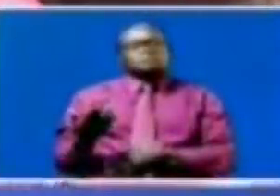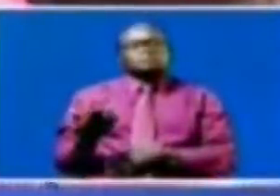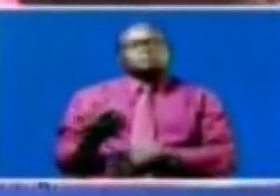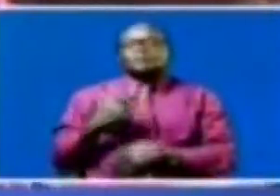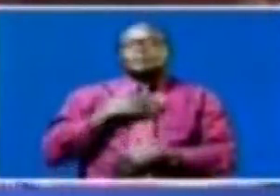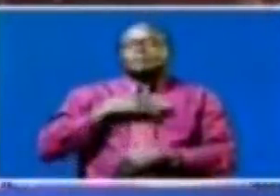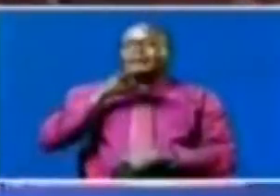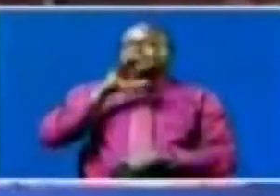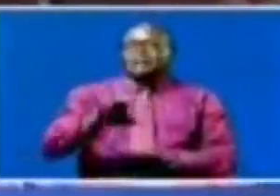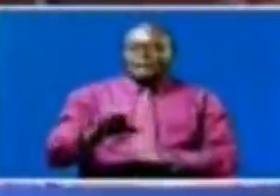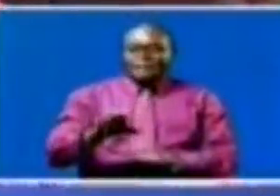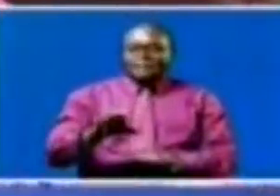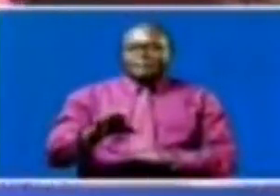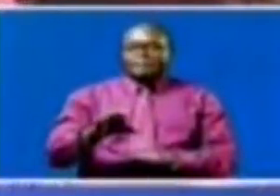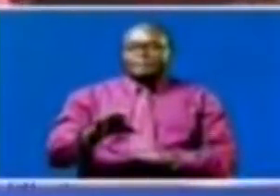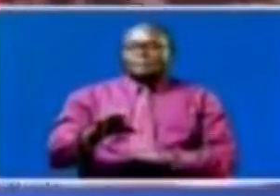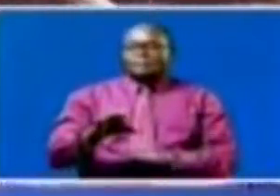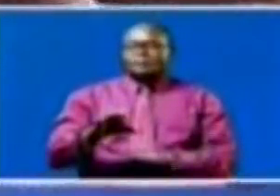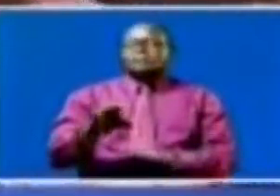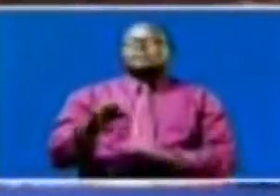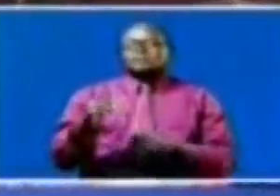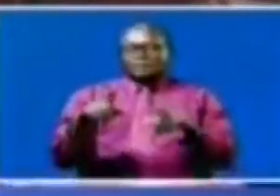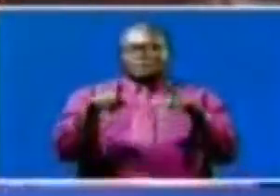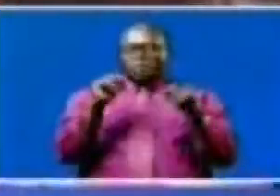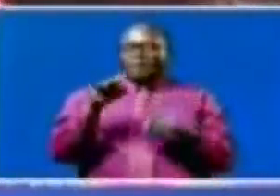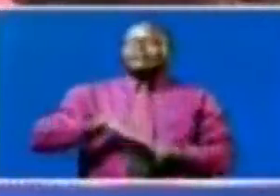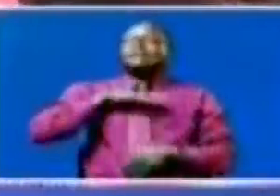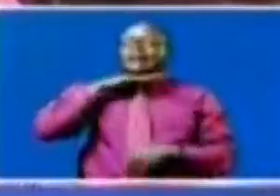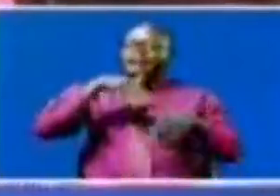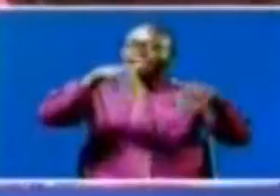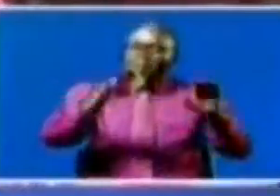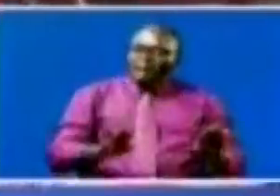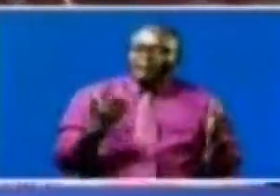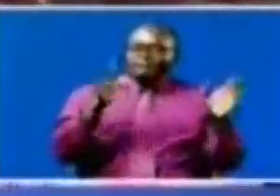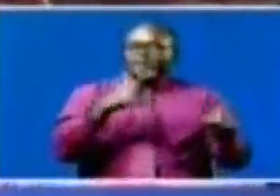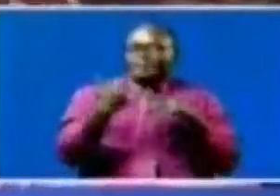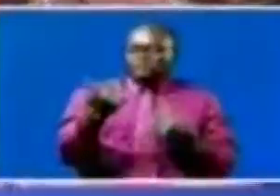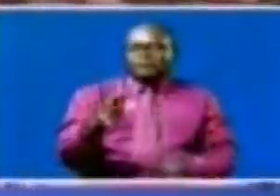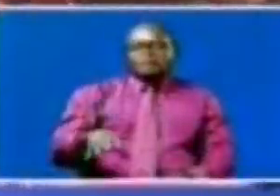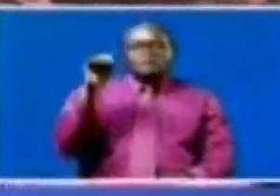mtoto wangu alikuwa nimesema ameaga na tulikuwa tumemsika lakini leo